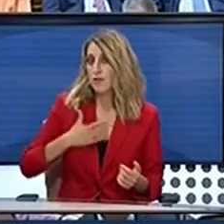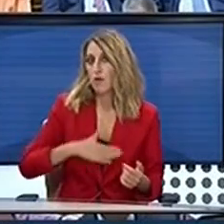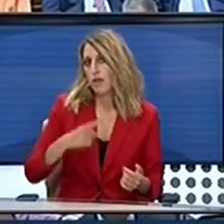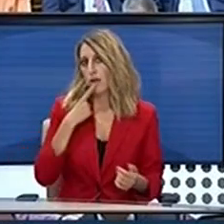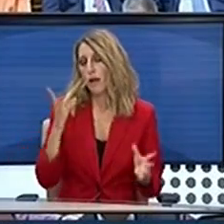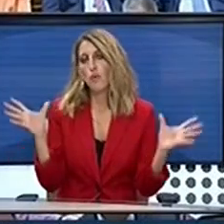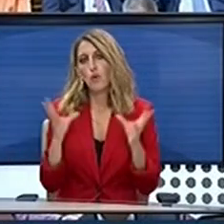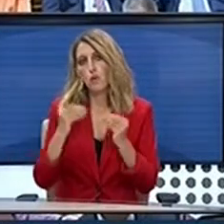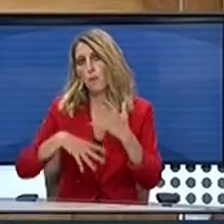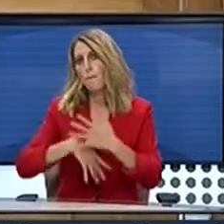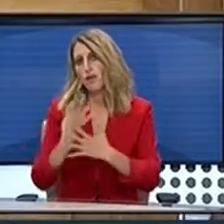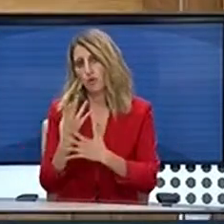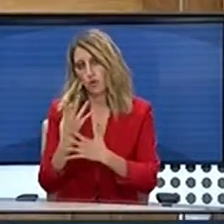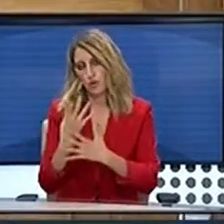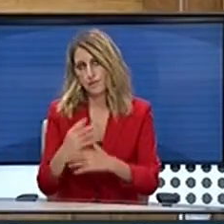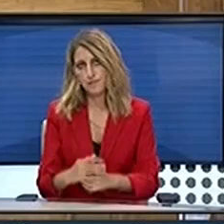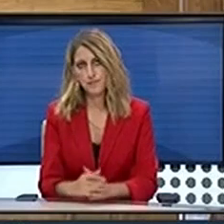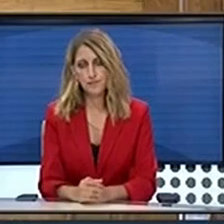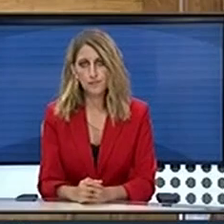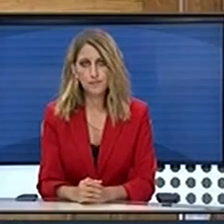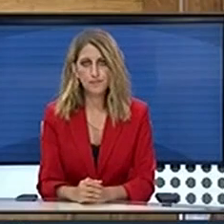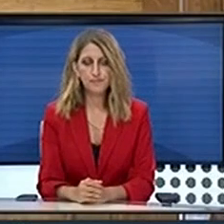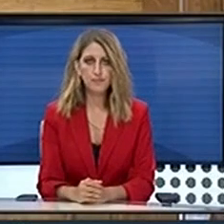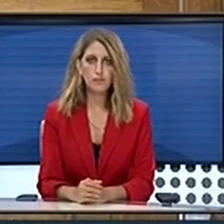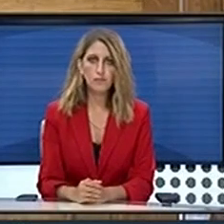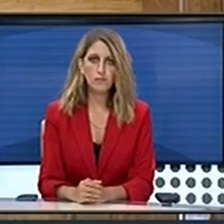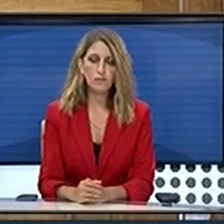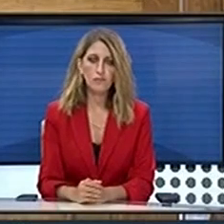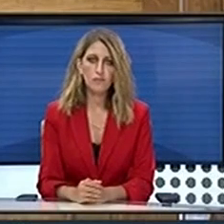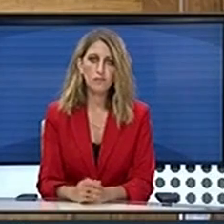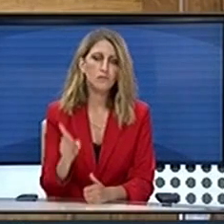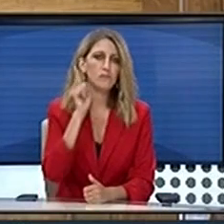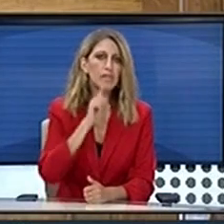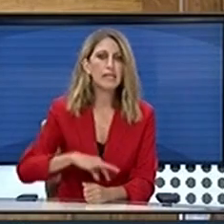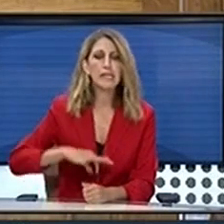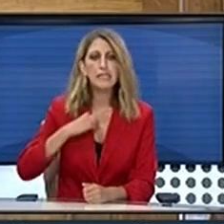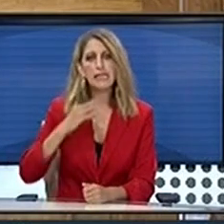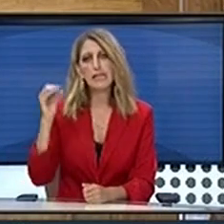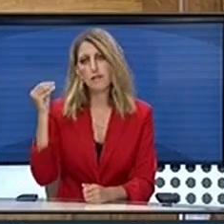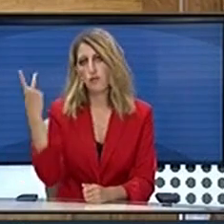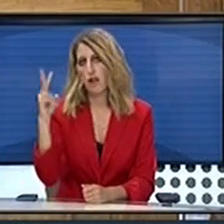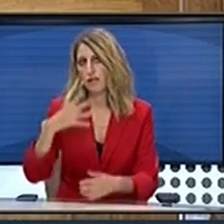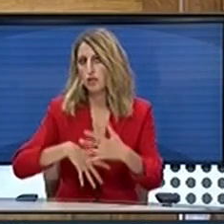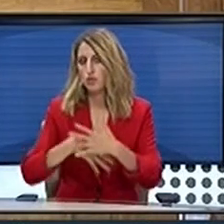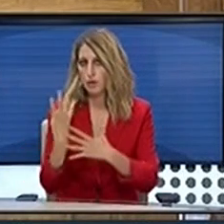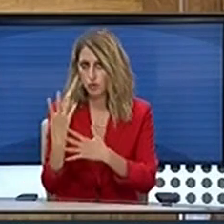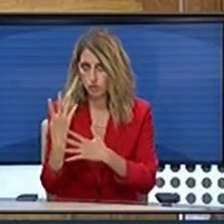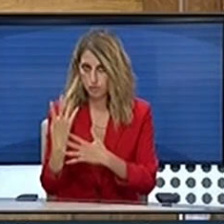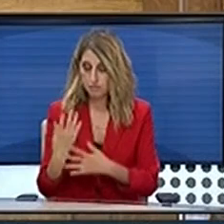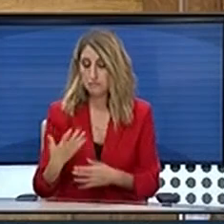Όπως γνωρίζετε, κύριε Κατρίνη και κύριοι βουλευτές, κυρίες και κύριοι βουλευτές του ΠΑΣΟΚ, αμέσως μετά την εκλογή